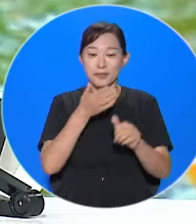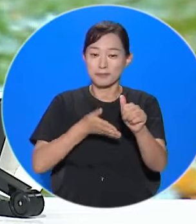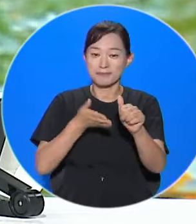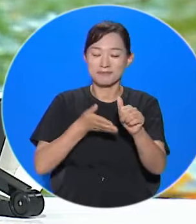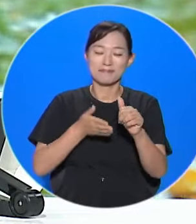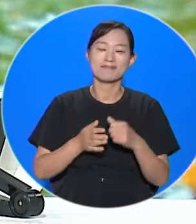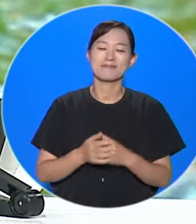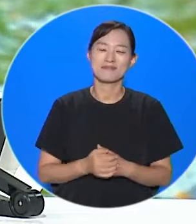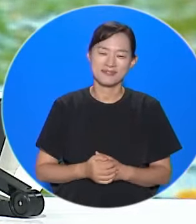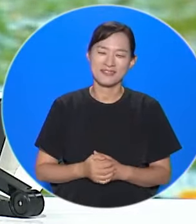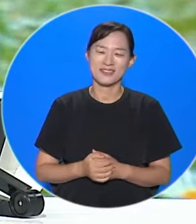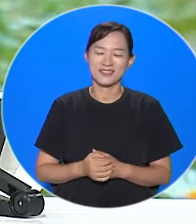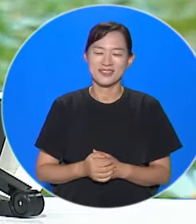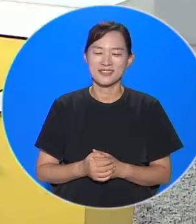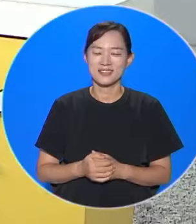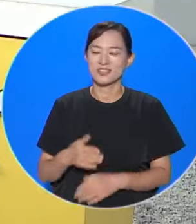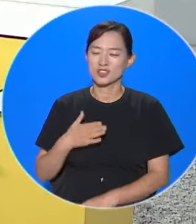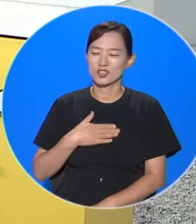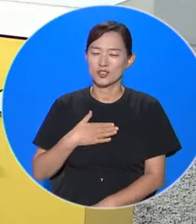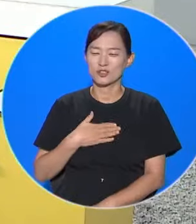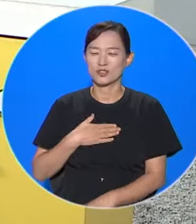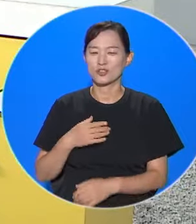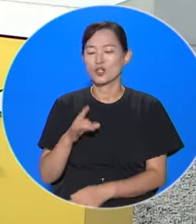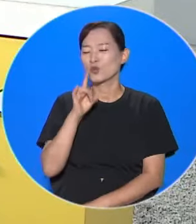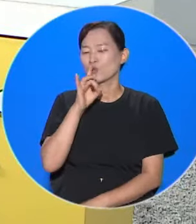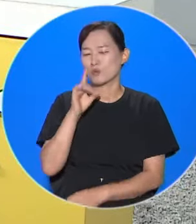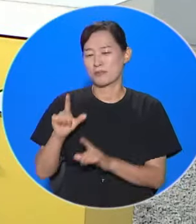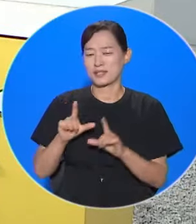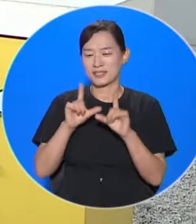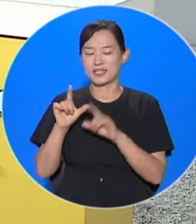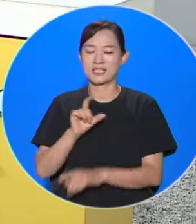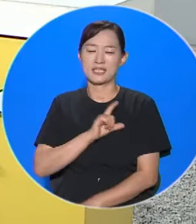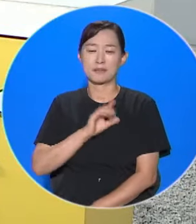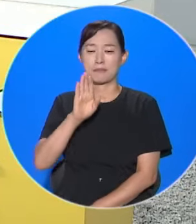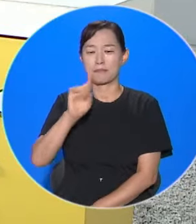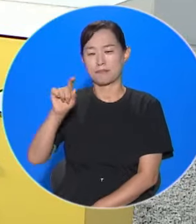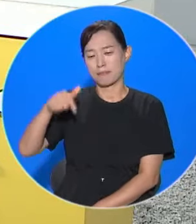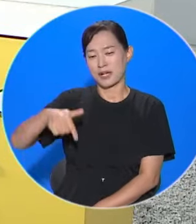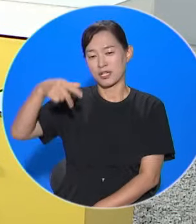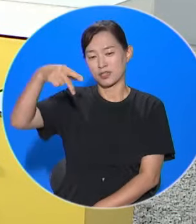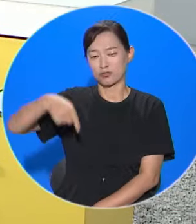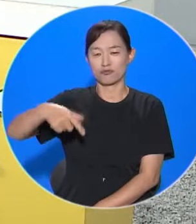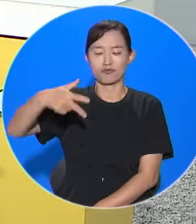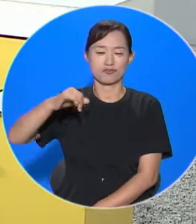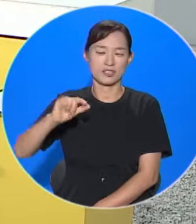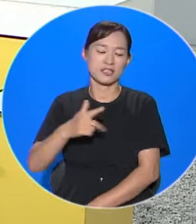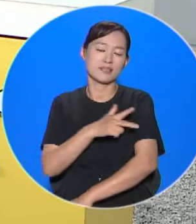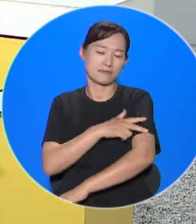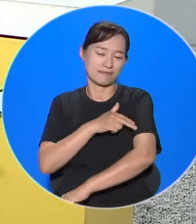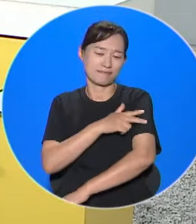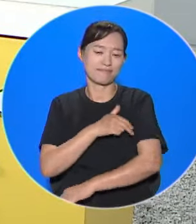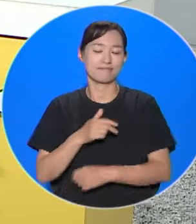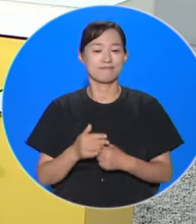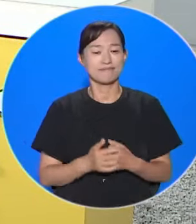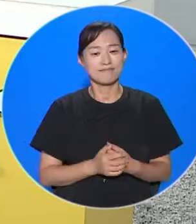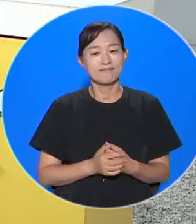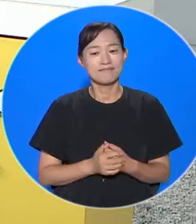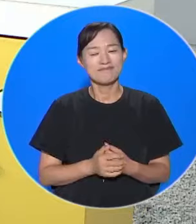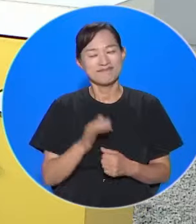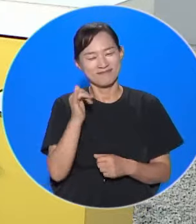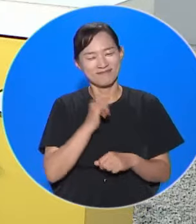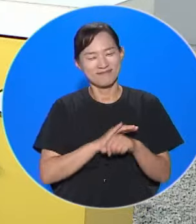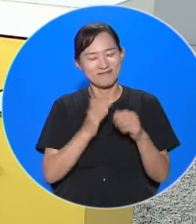소개 부탁드리겠습니다. 저는 구미에 사는 박수진 집사입니다. 네, 박수진 집사님. 네,